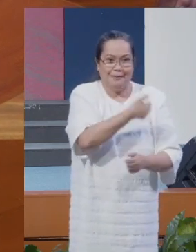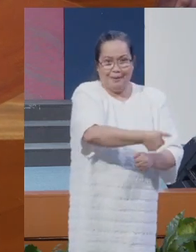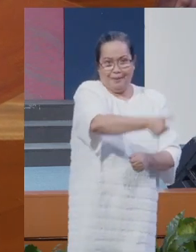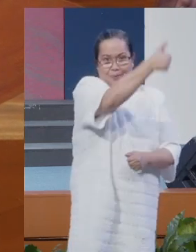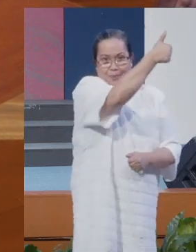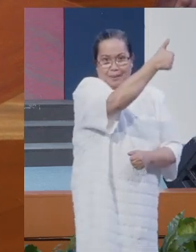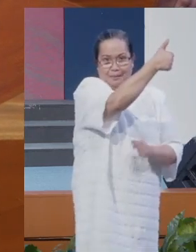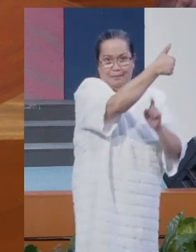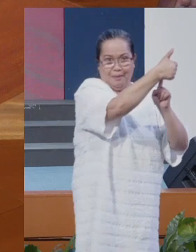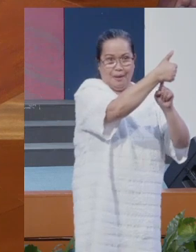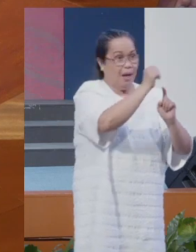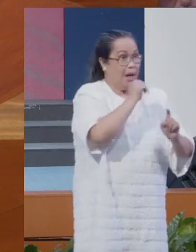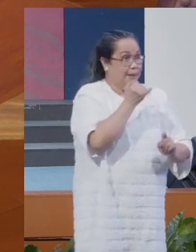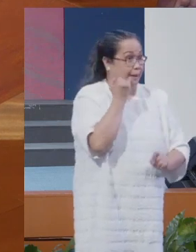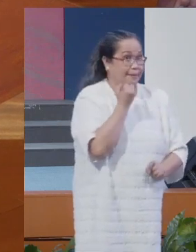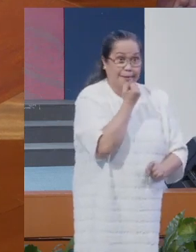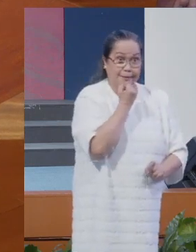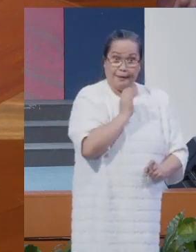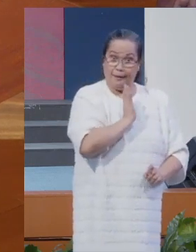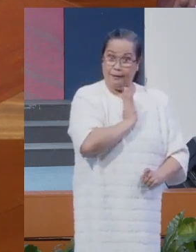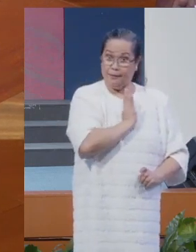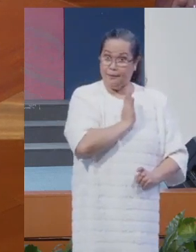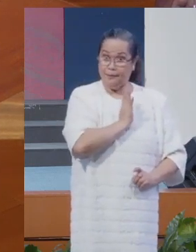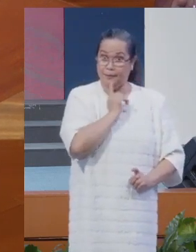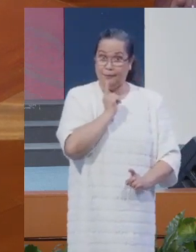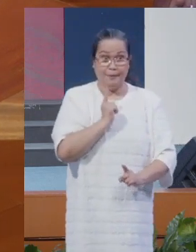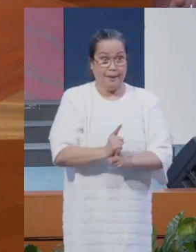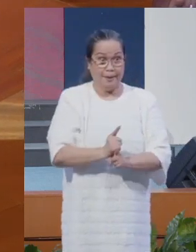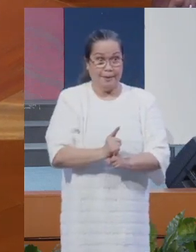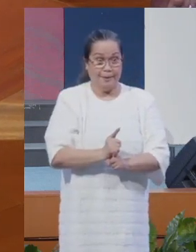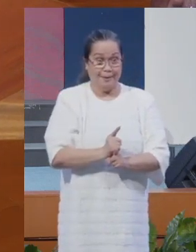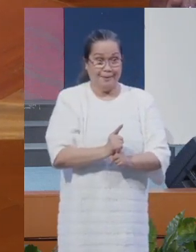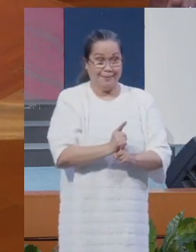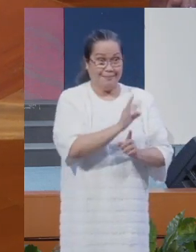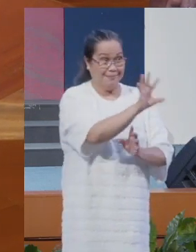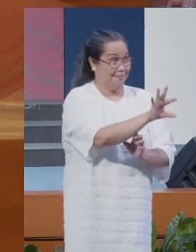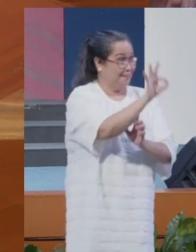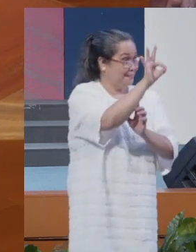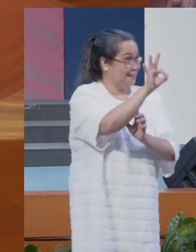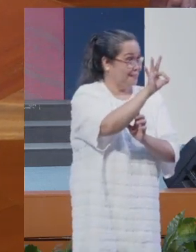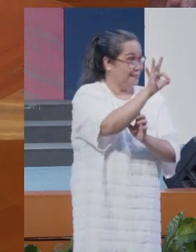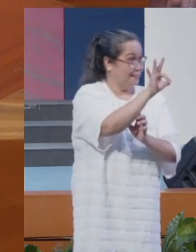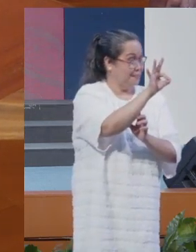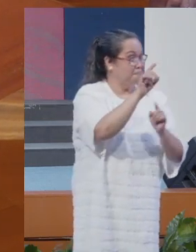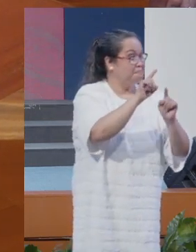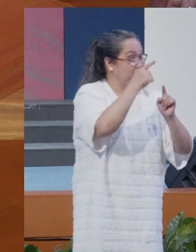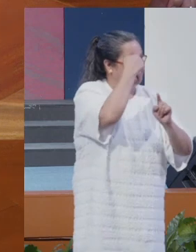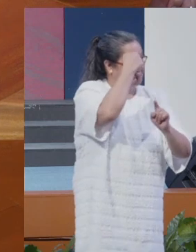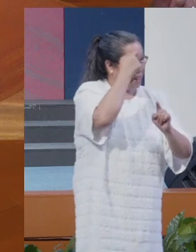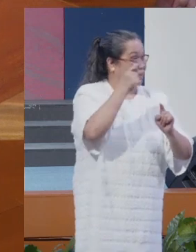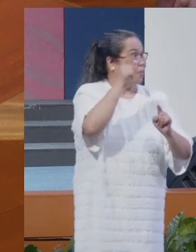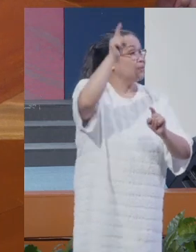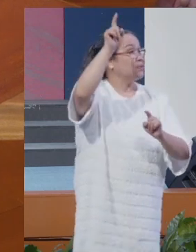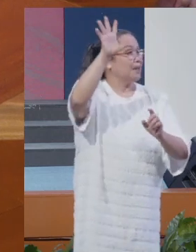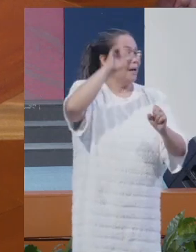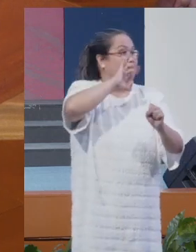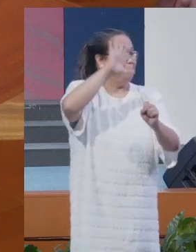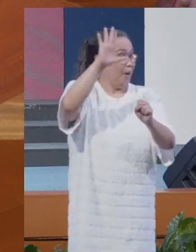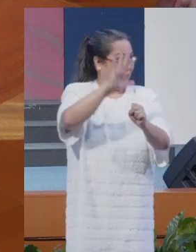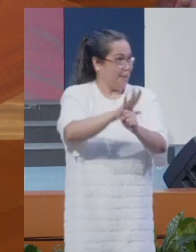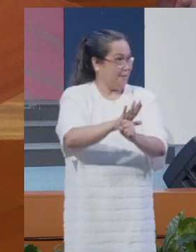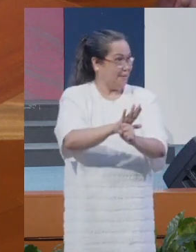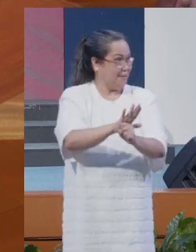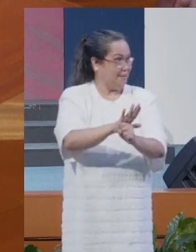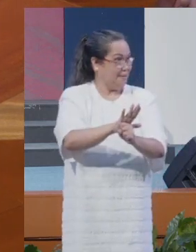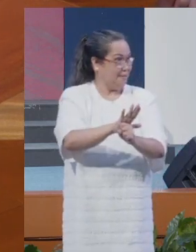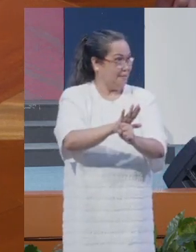sa righteousness ng mga Israelita ang kanilang pagkakapili, kundi dahil nangako ang Diyos.